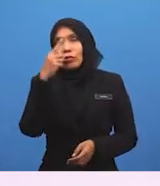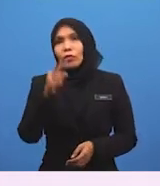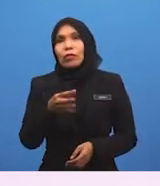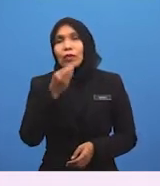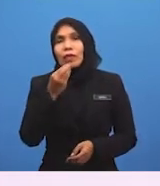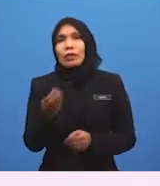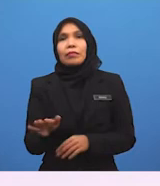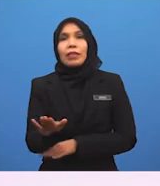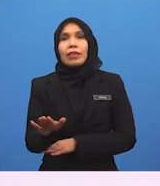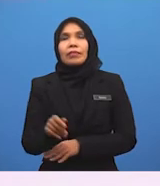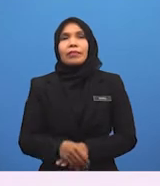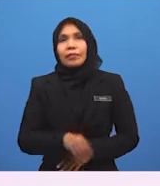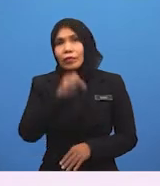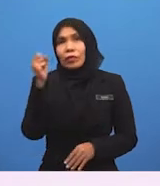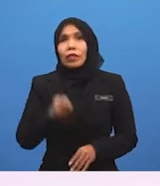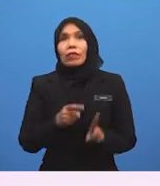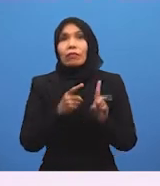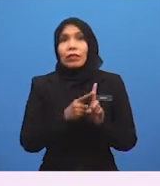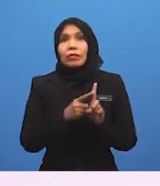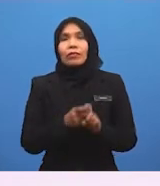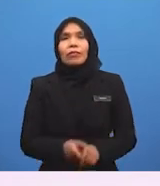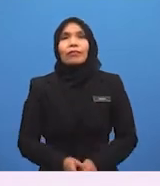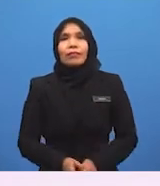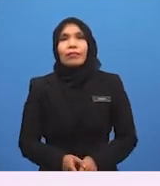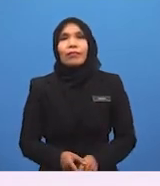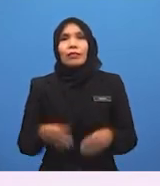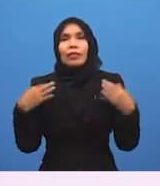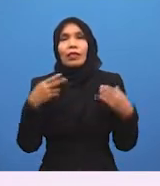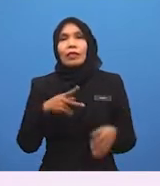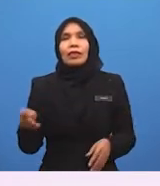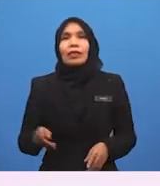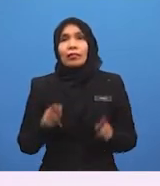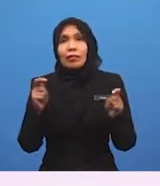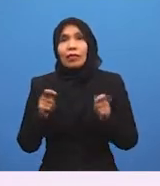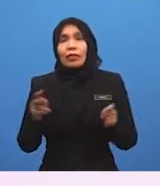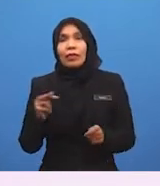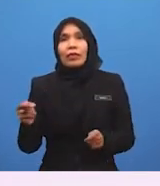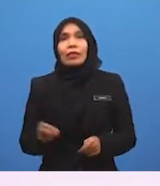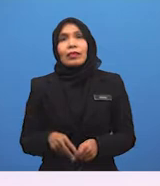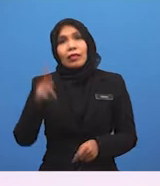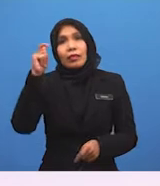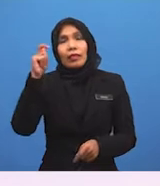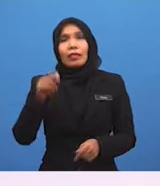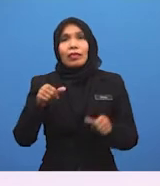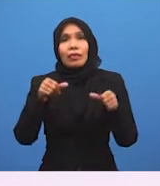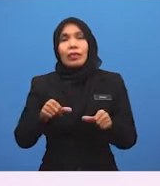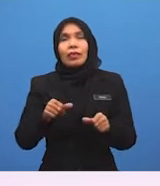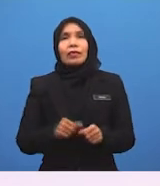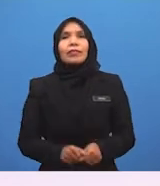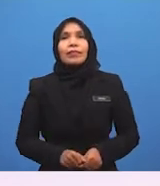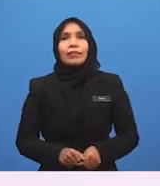Soalan pertama, adakah tindakan Tan adil? Jelaskan.